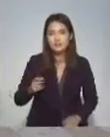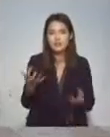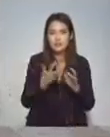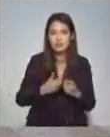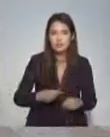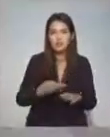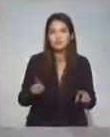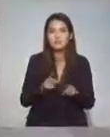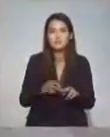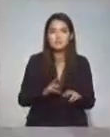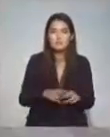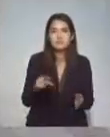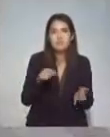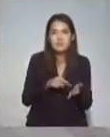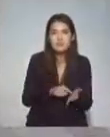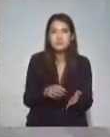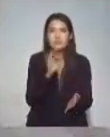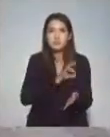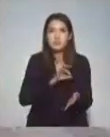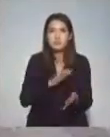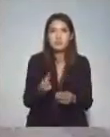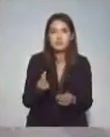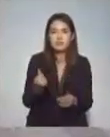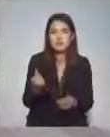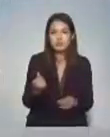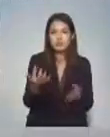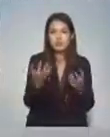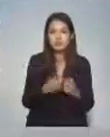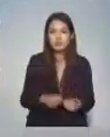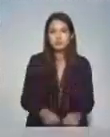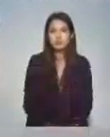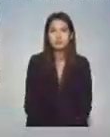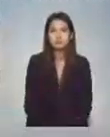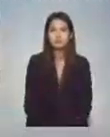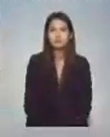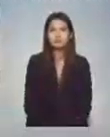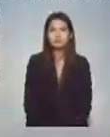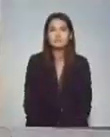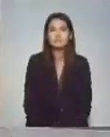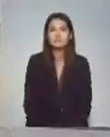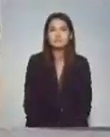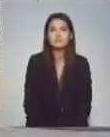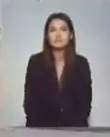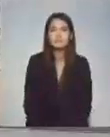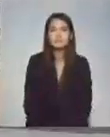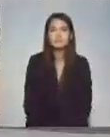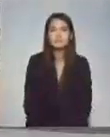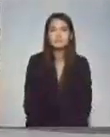6,5 из которых – это именно потребительские займы. Светлана Султангиреева, Бахадур Жумадил, Астана Таймс, Актау.